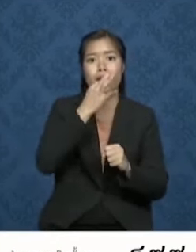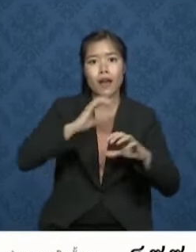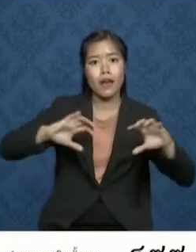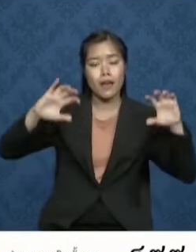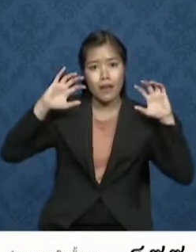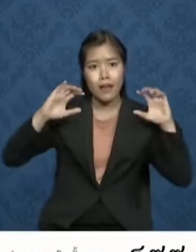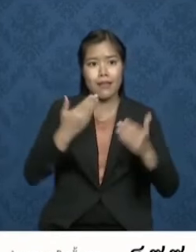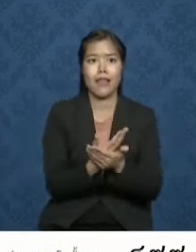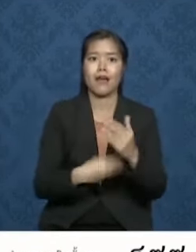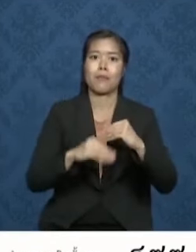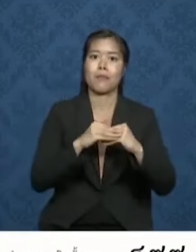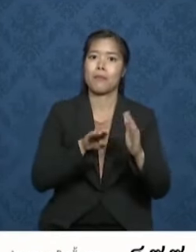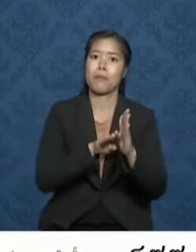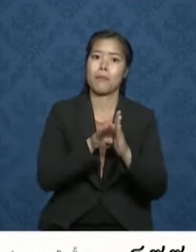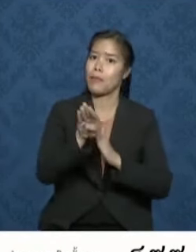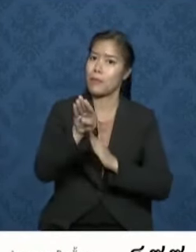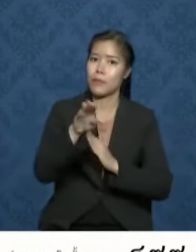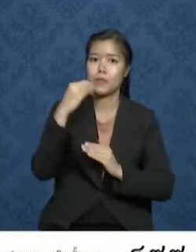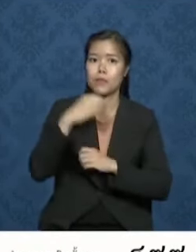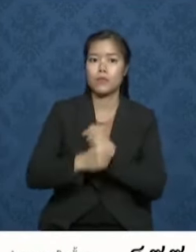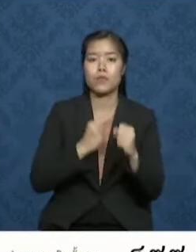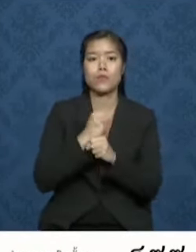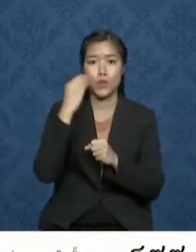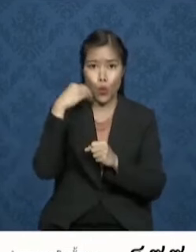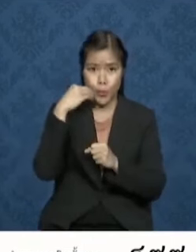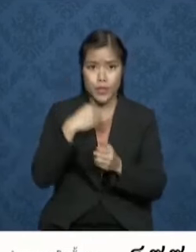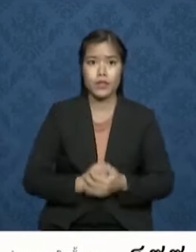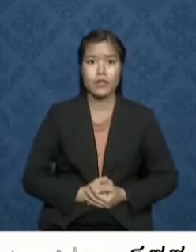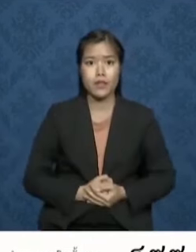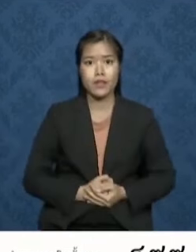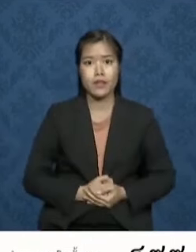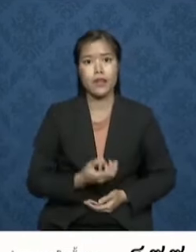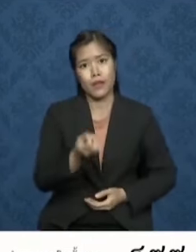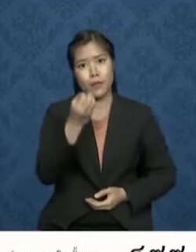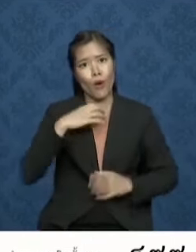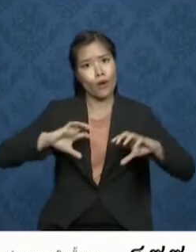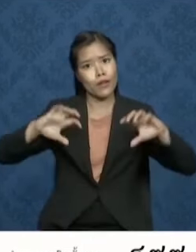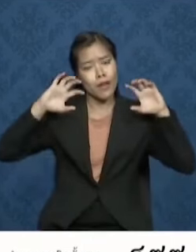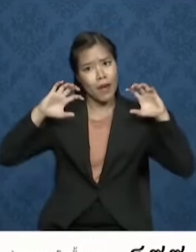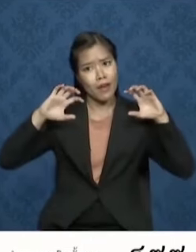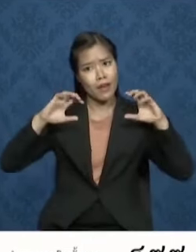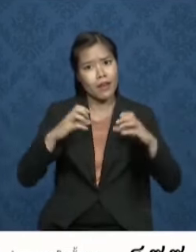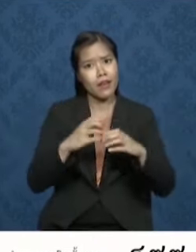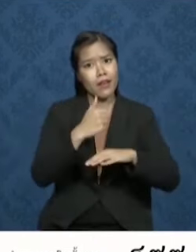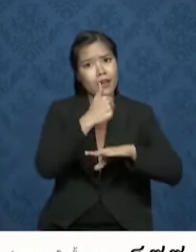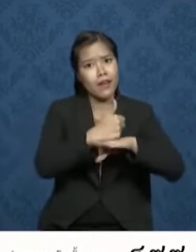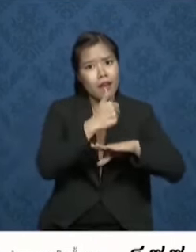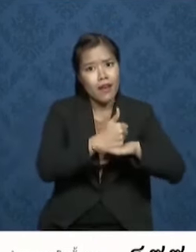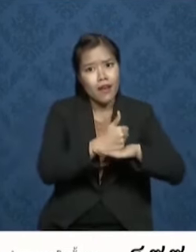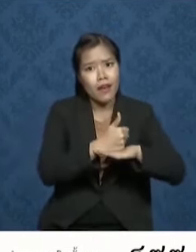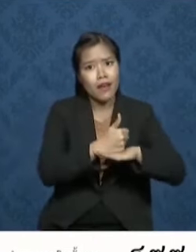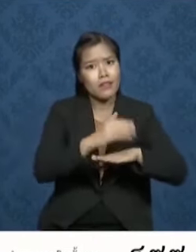ขึ้นต่อเนื่องทุกปีไหนบอกรัฐบาลจะลดมีนโยบายลดกำลัง